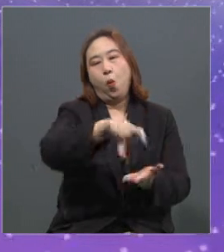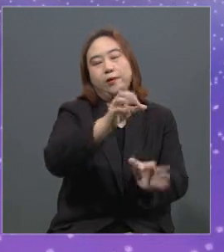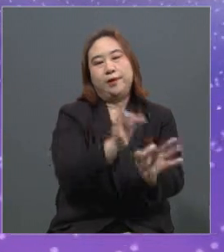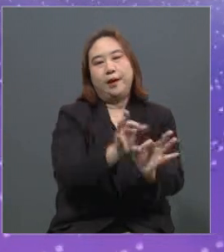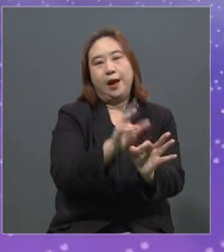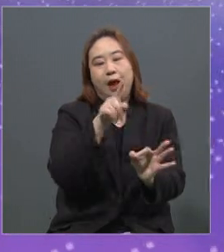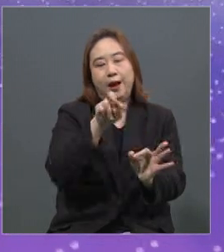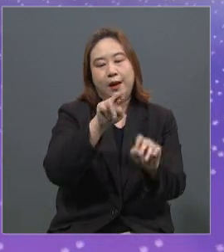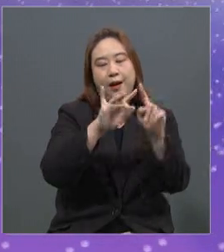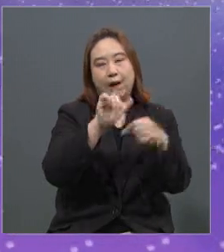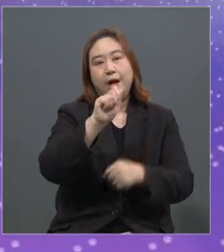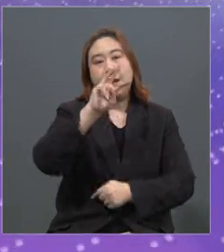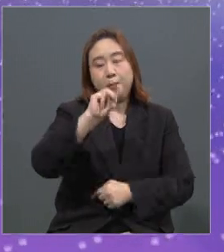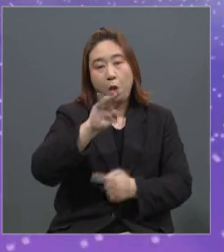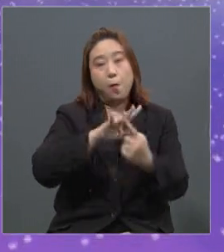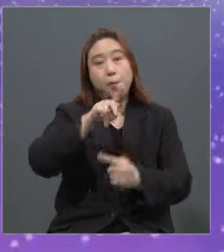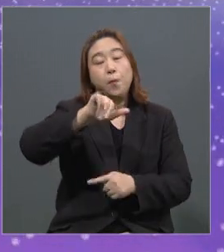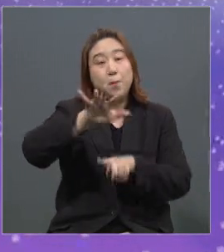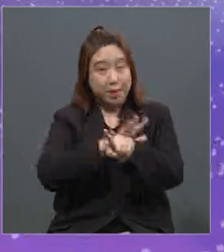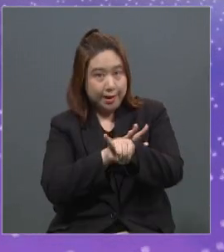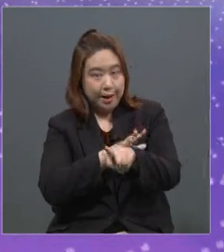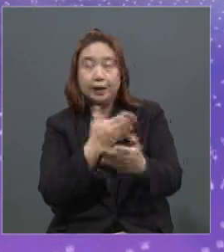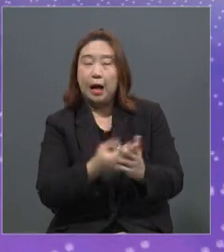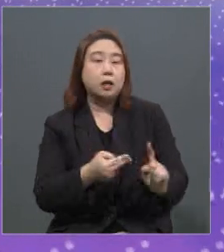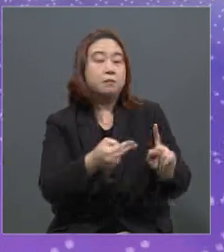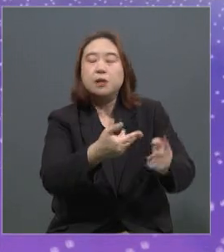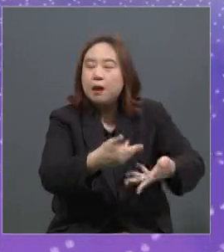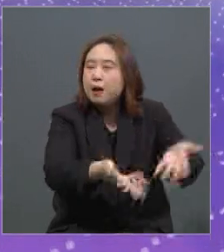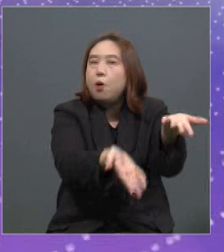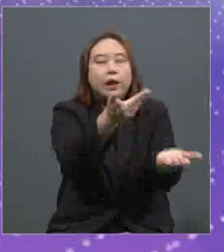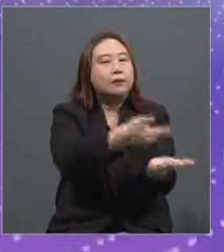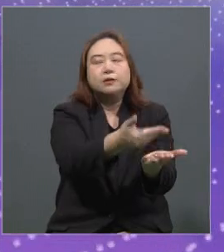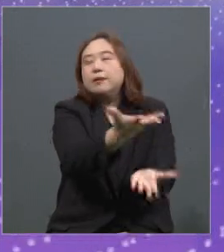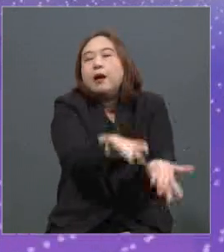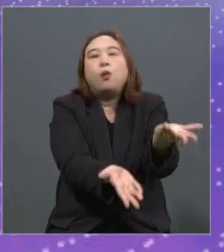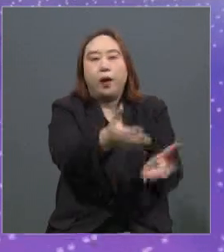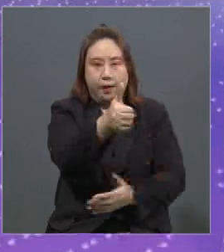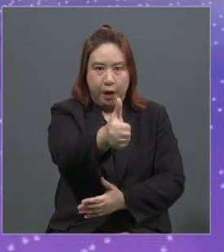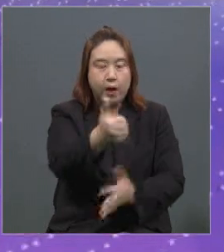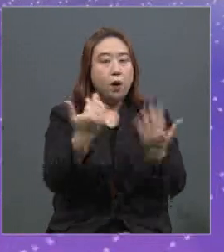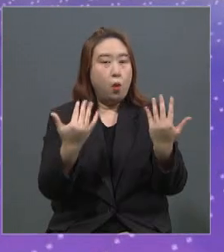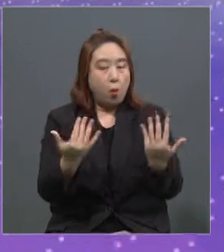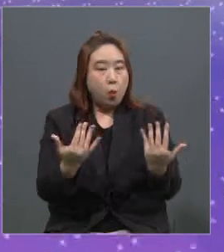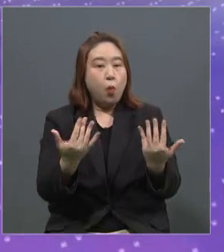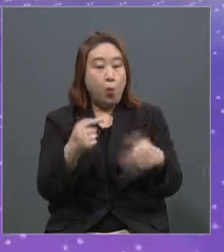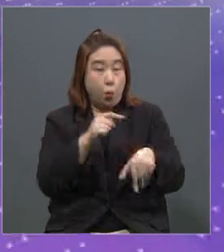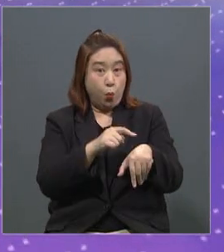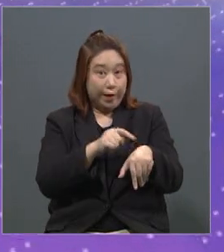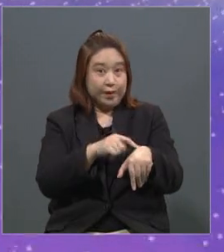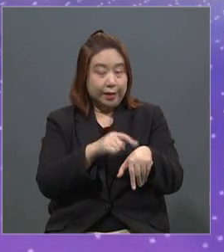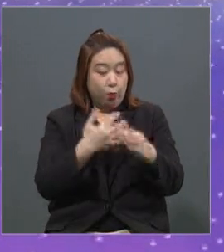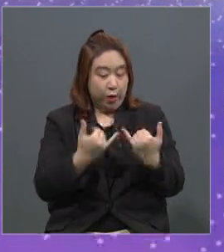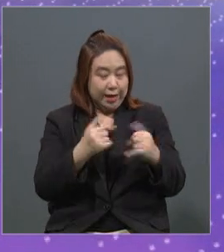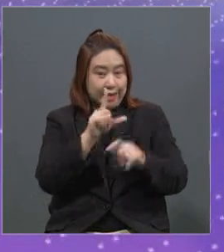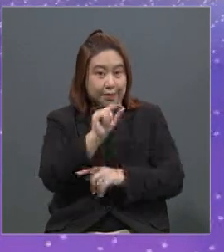ะเงดกราวนี้ไมมีเงินไขสามาถไปใช้จ่ายได้ทันทีแล้วกจะทยอยโอนเงินในเวลาตั้งแต่วนนี้ 25